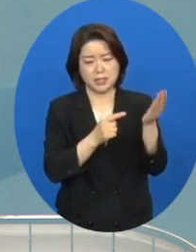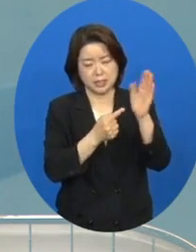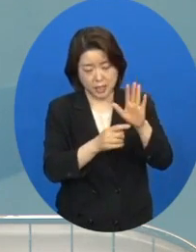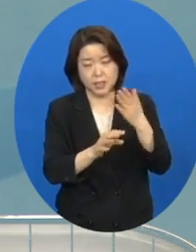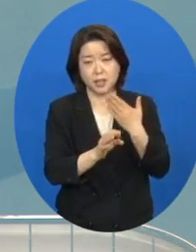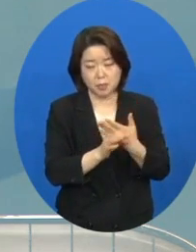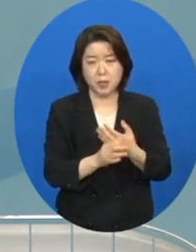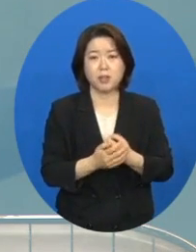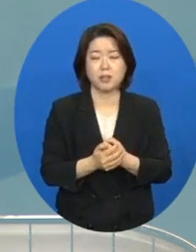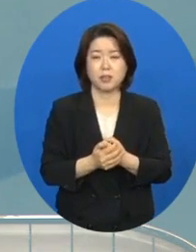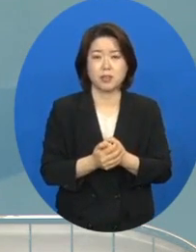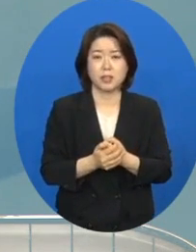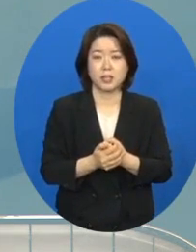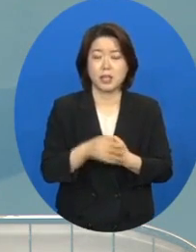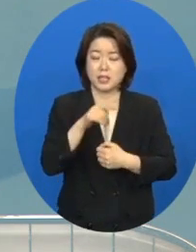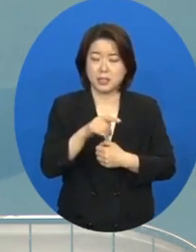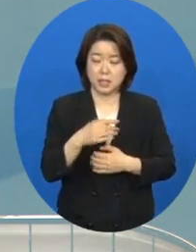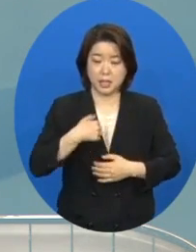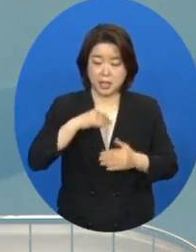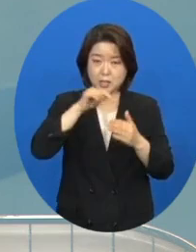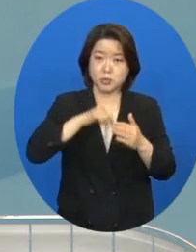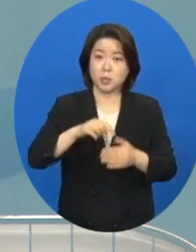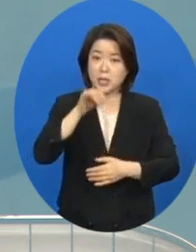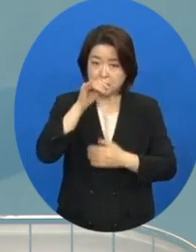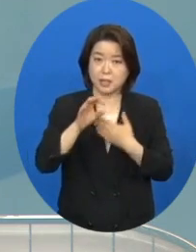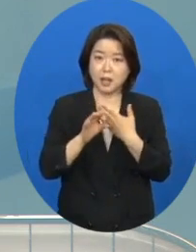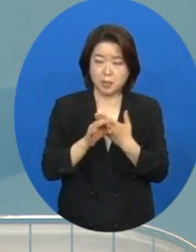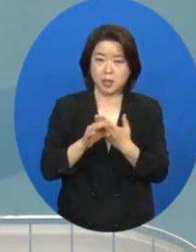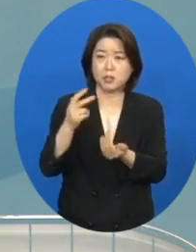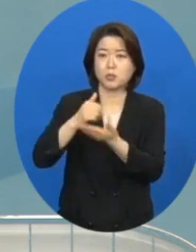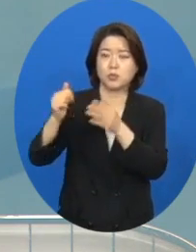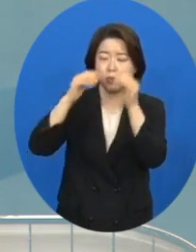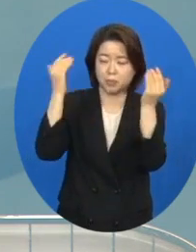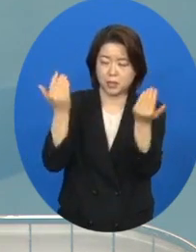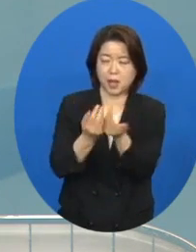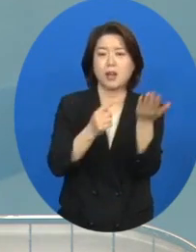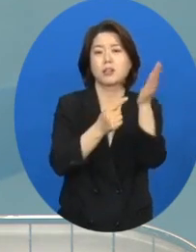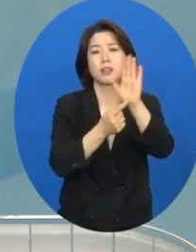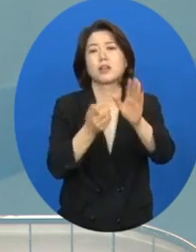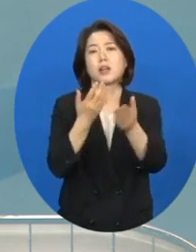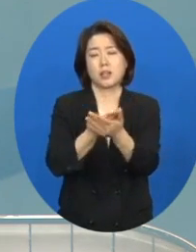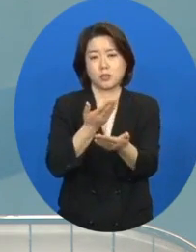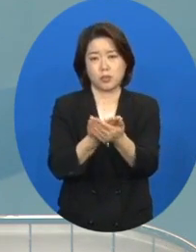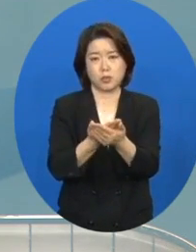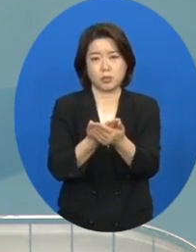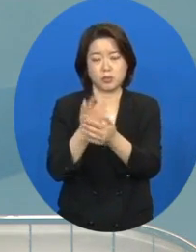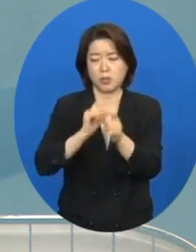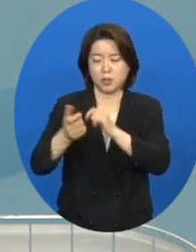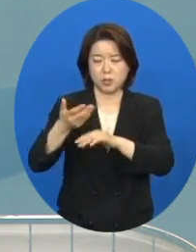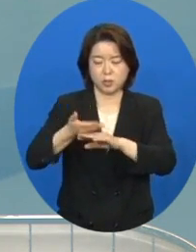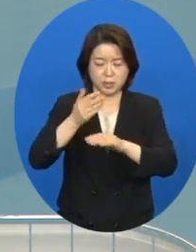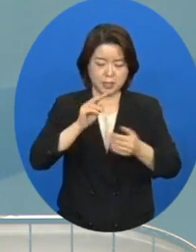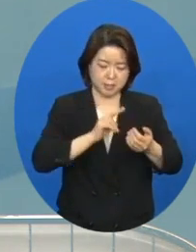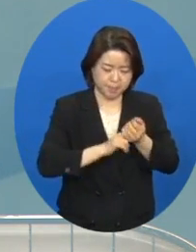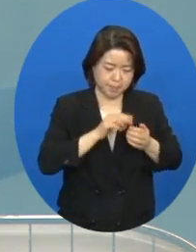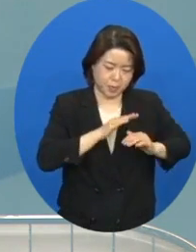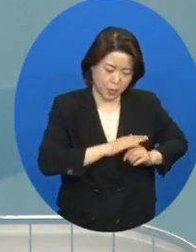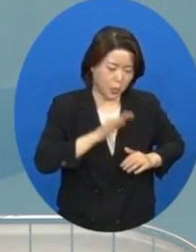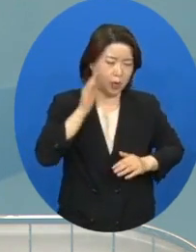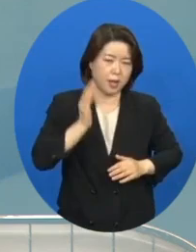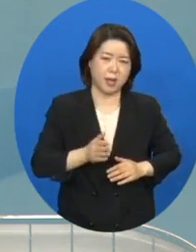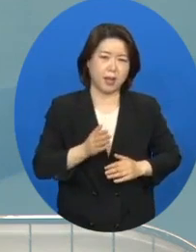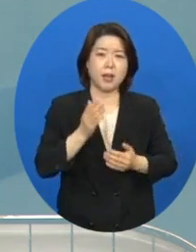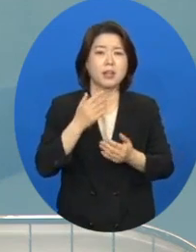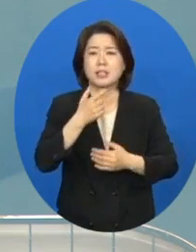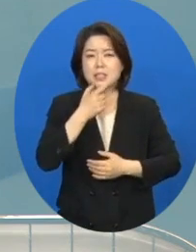거라면, 그런 것이 내게 있다면 주님 다 드러나게 하소서. 더 이상 감추고 누르고 살고 싶지